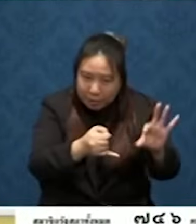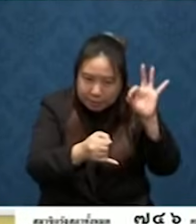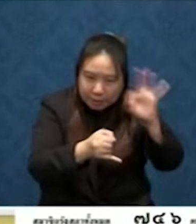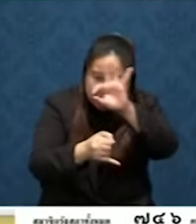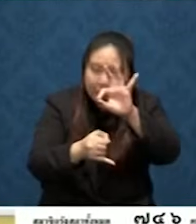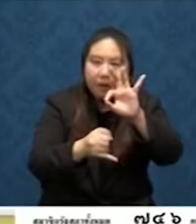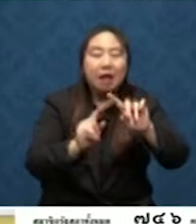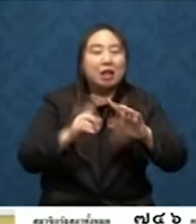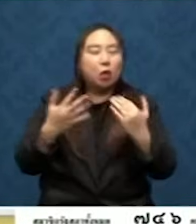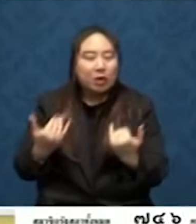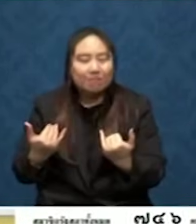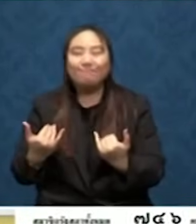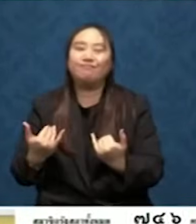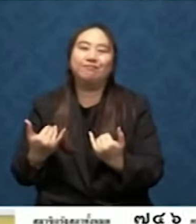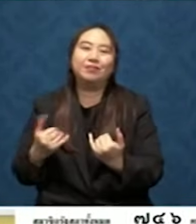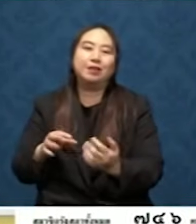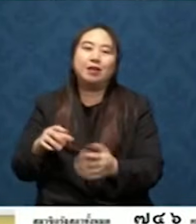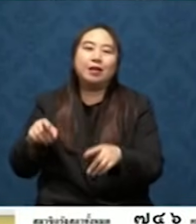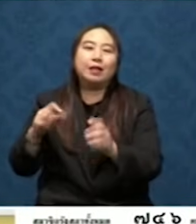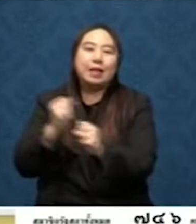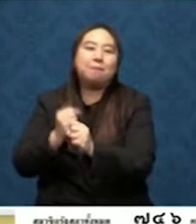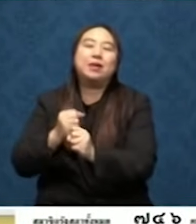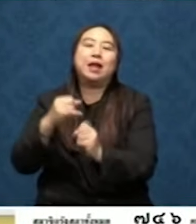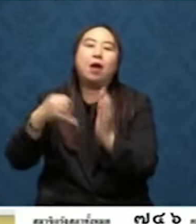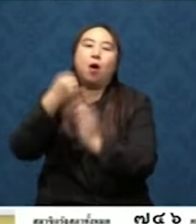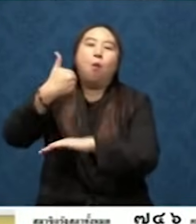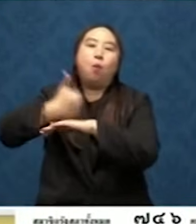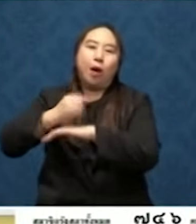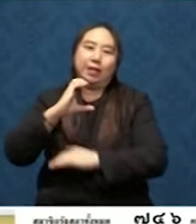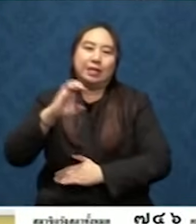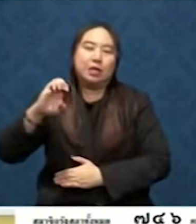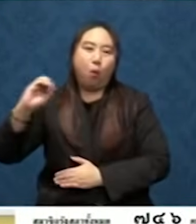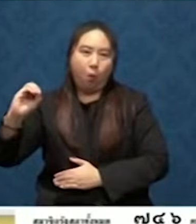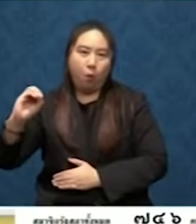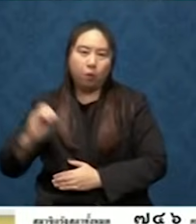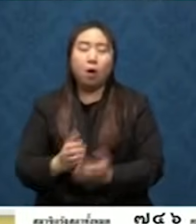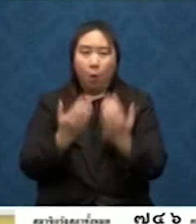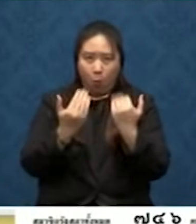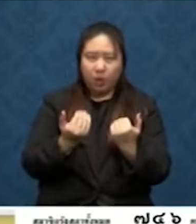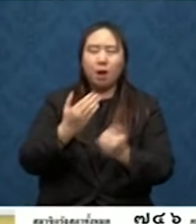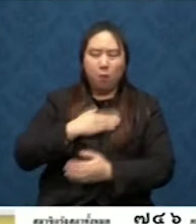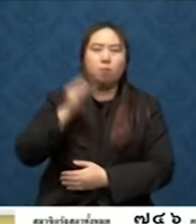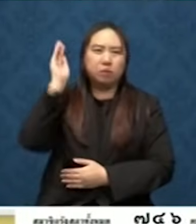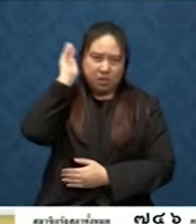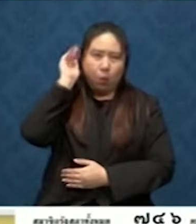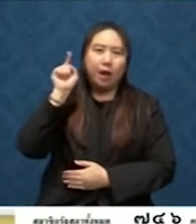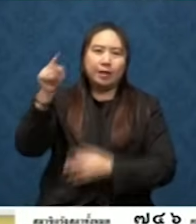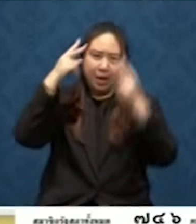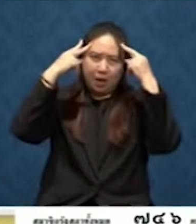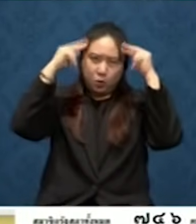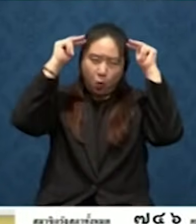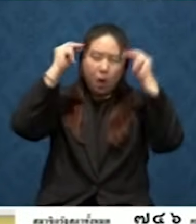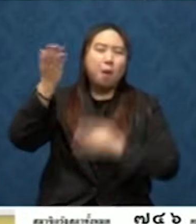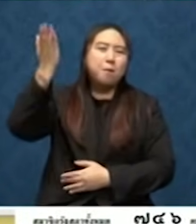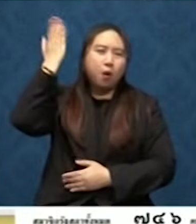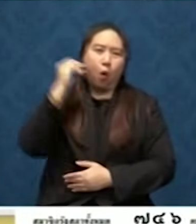CEOมาถึงวันนี้ผมยังเชื่อลึกๆนะครับว่าท่านนายกอยากเห็นการเปลี่ยนแปลงที่ฉันเคยได้สัญญา